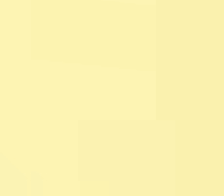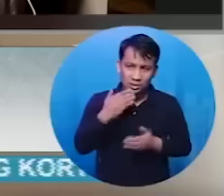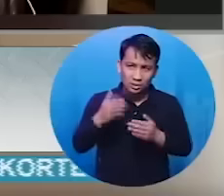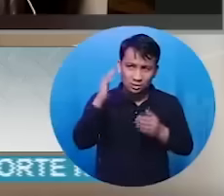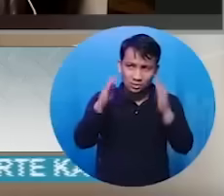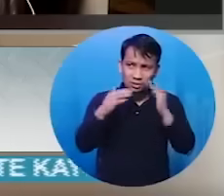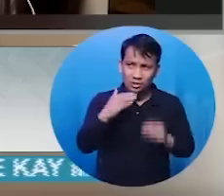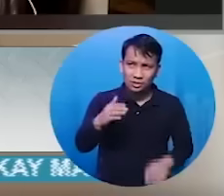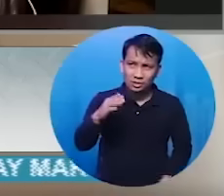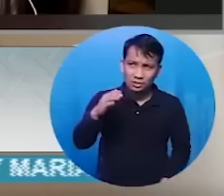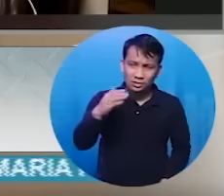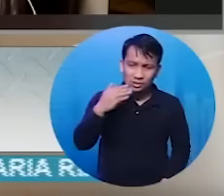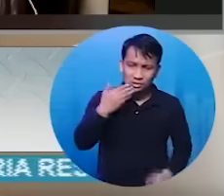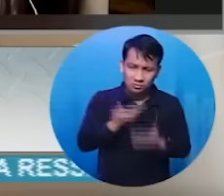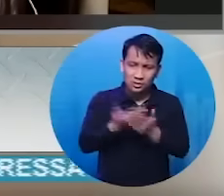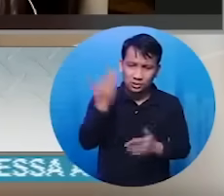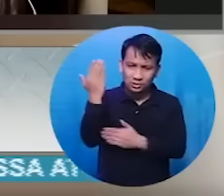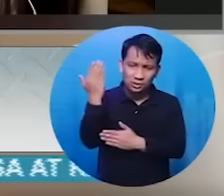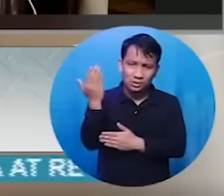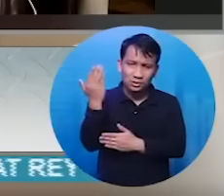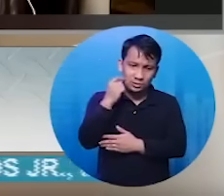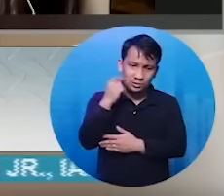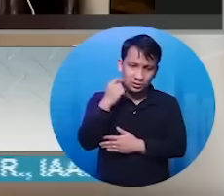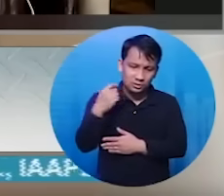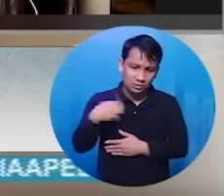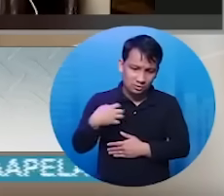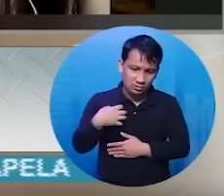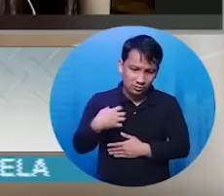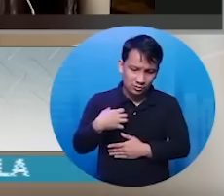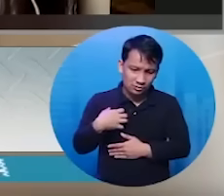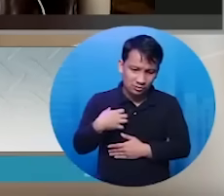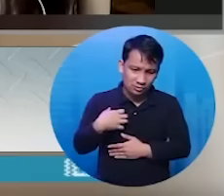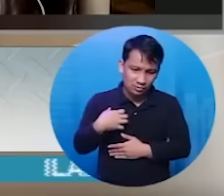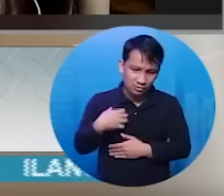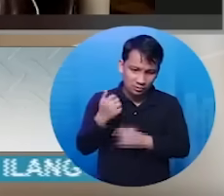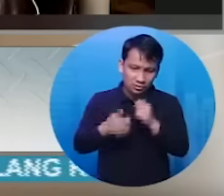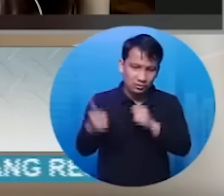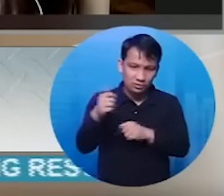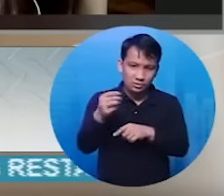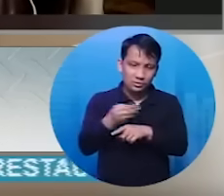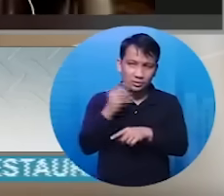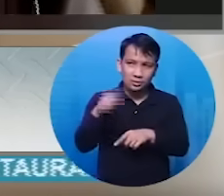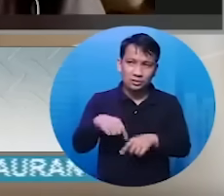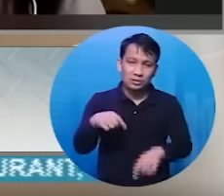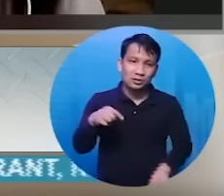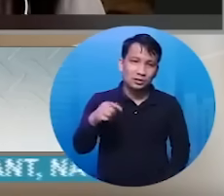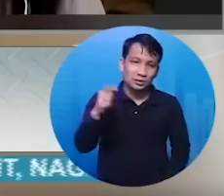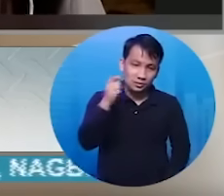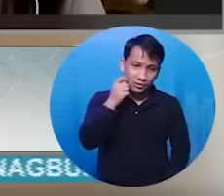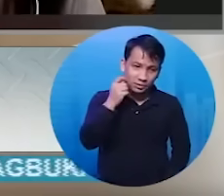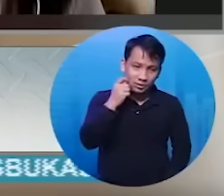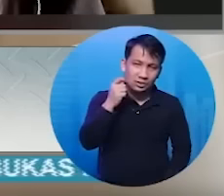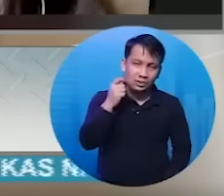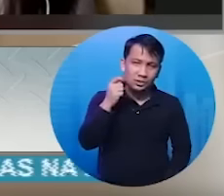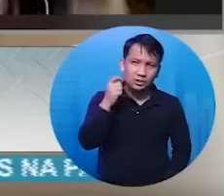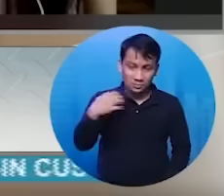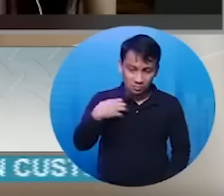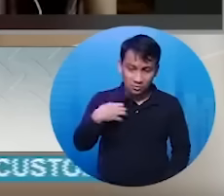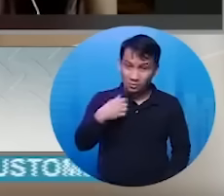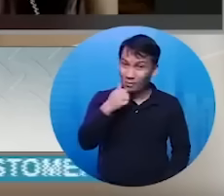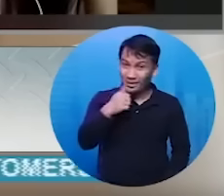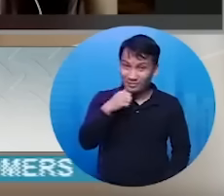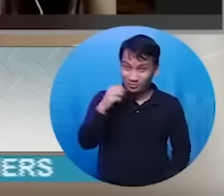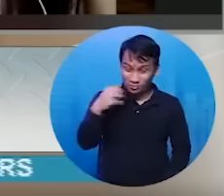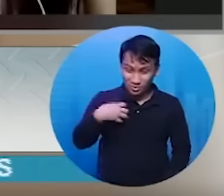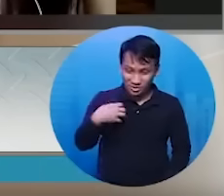eh. Ano po, magandang tanghali po. Magandang tanghali. Ito po si Police Senior Master Sergeant Teresa de los Santos po. Opo, Sarge,